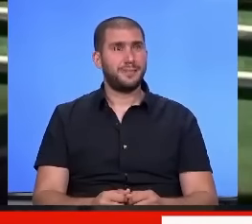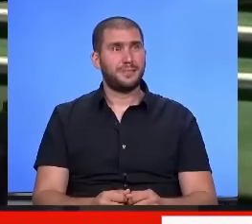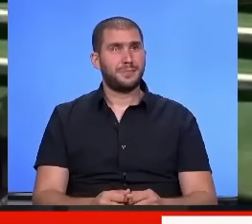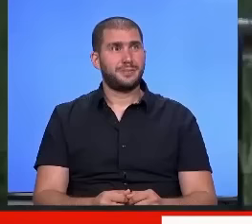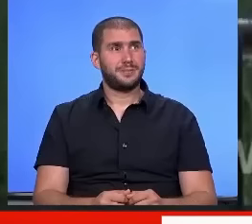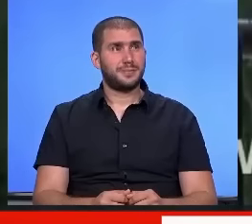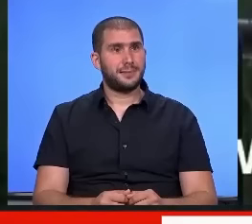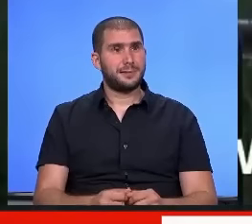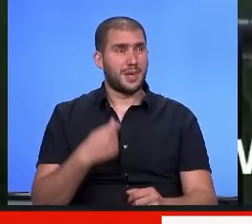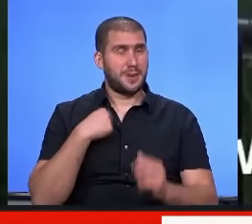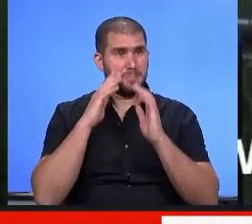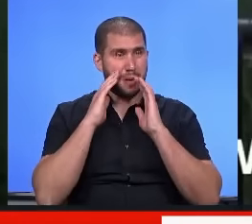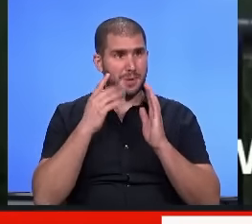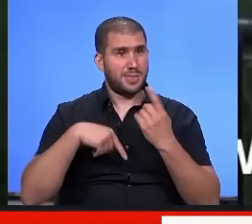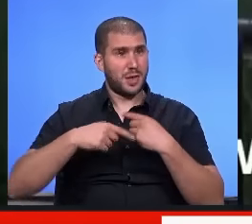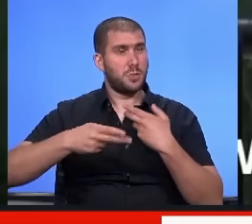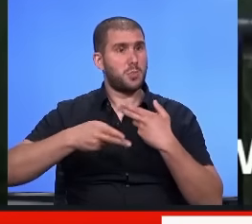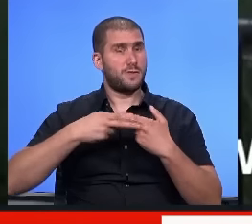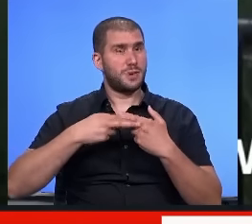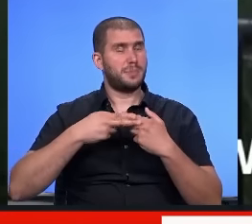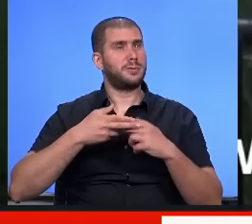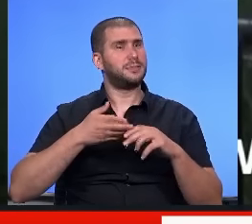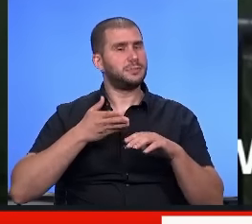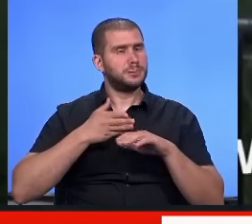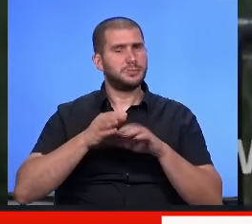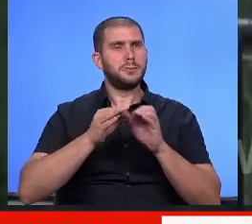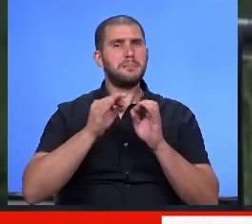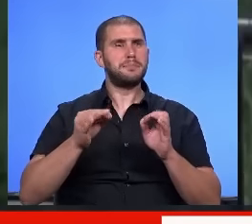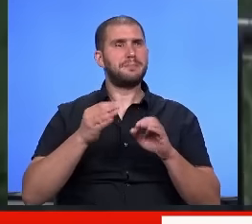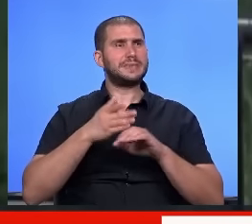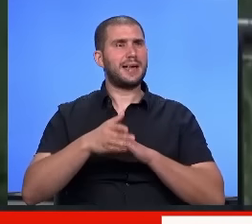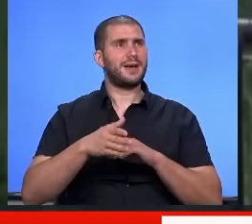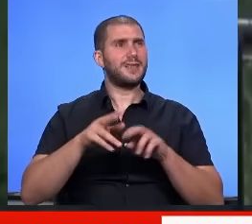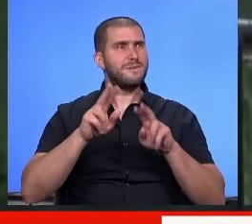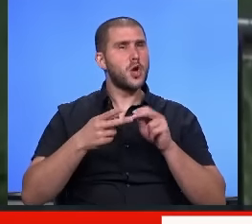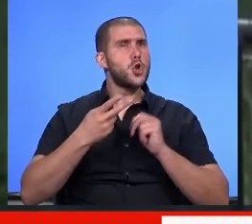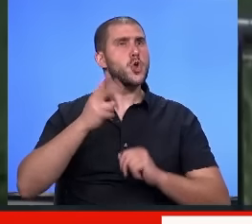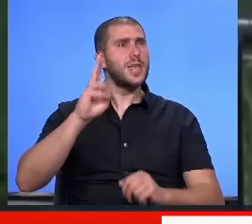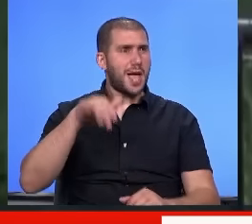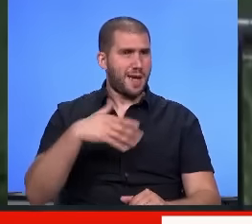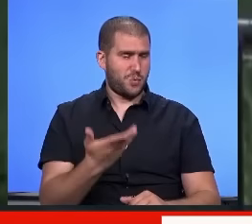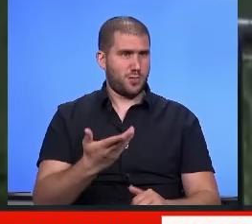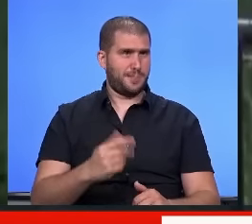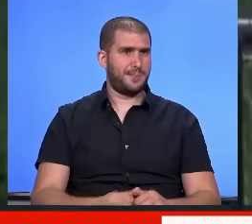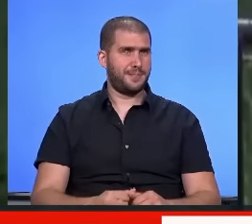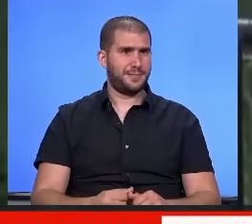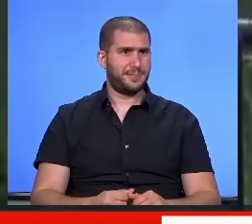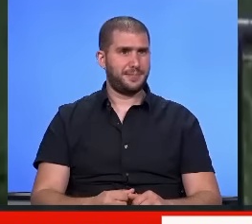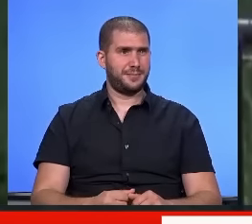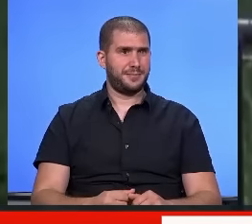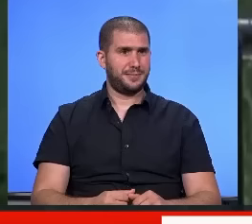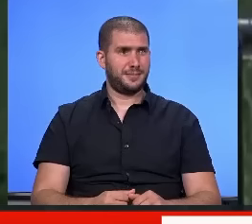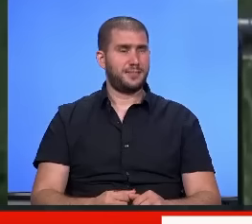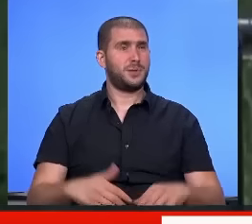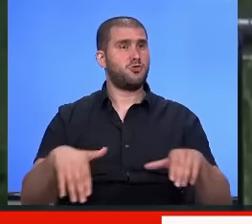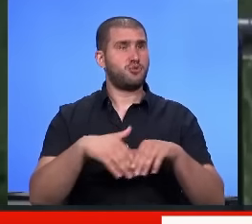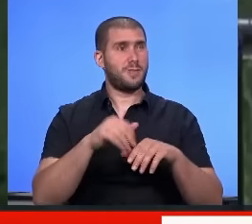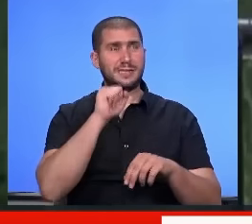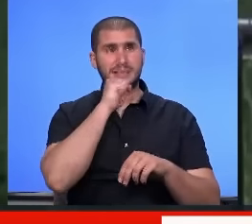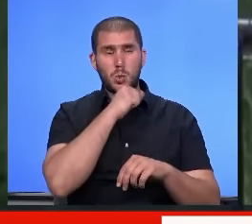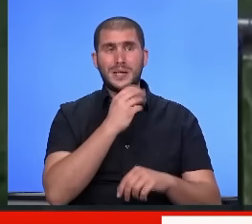I believe that we are at the cusp of an even more dramatic breakthrough. An historic